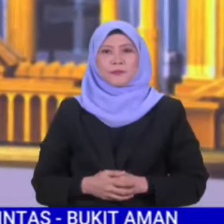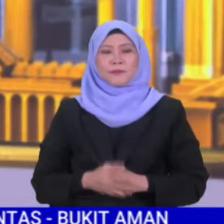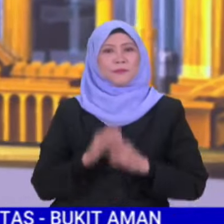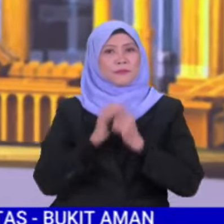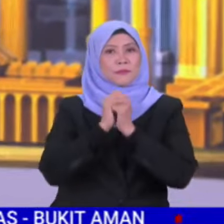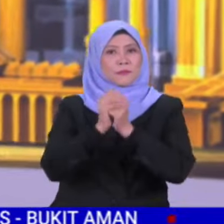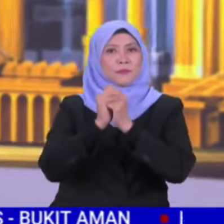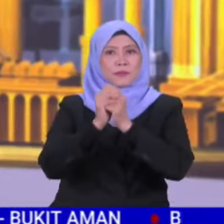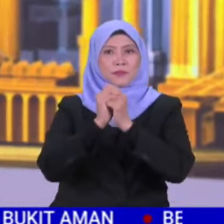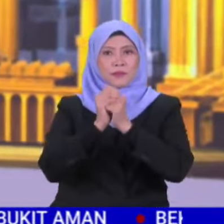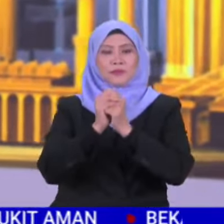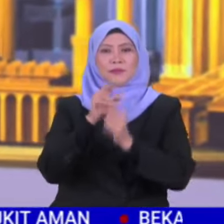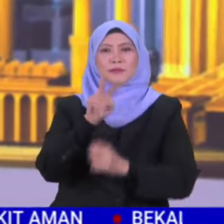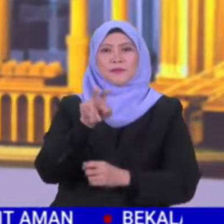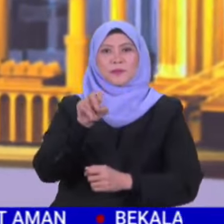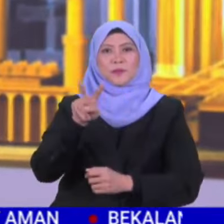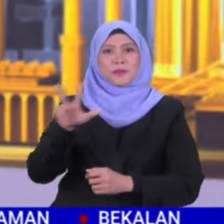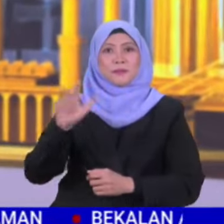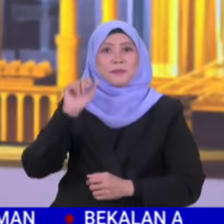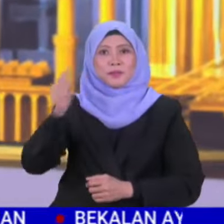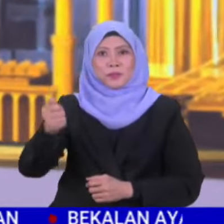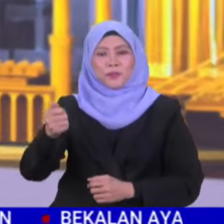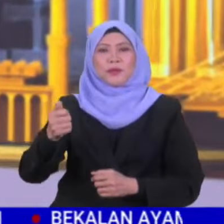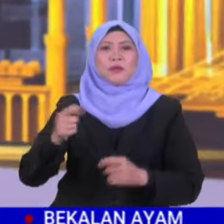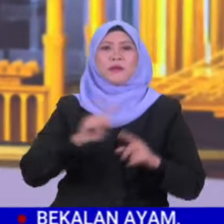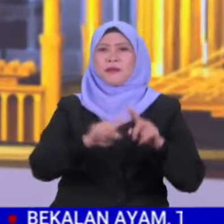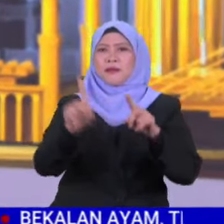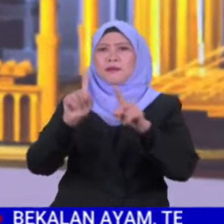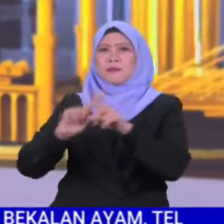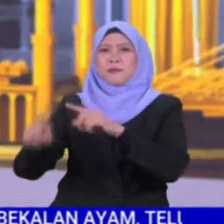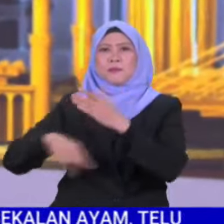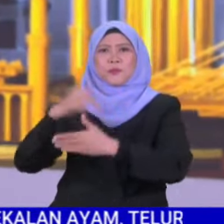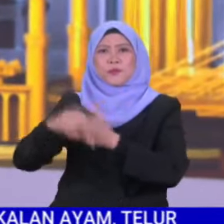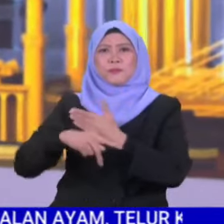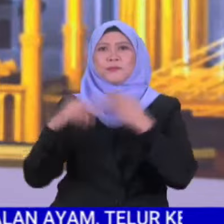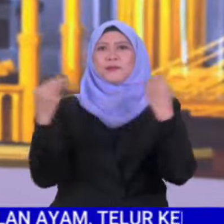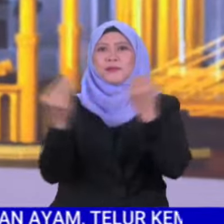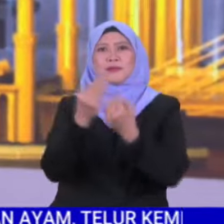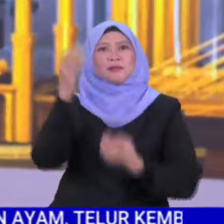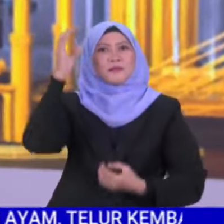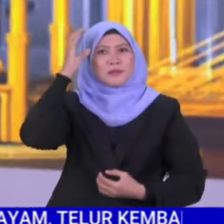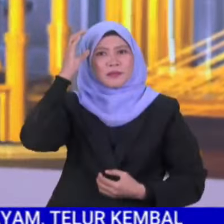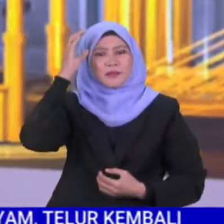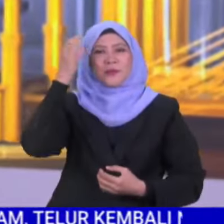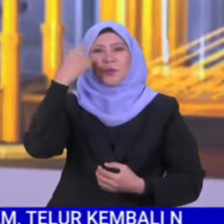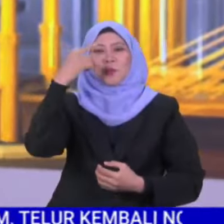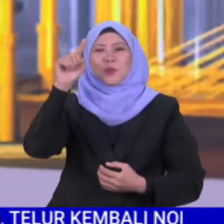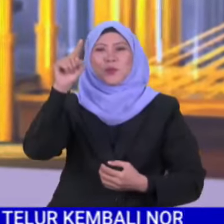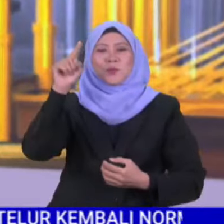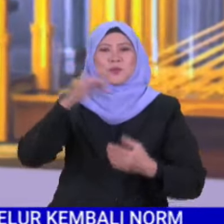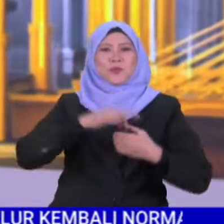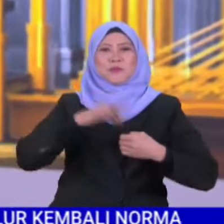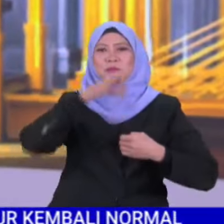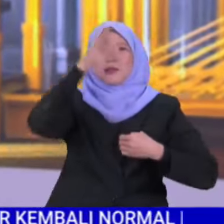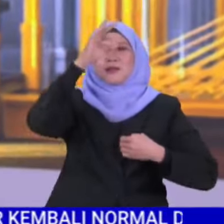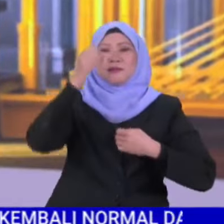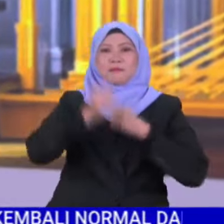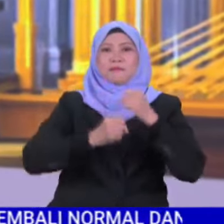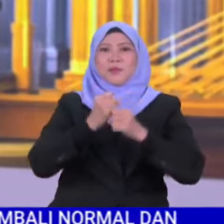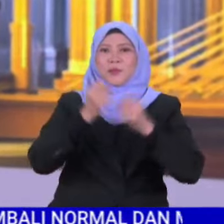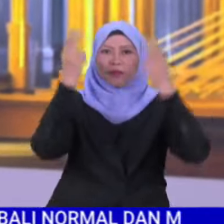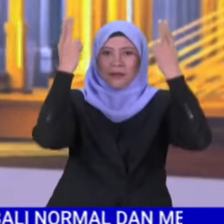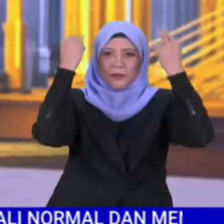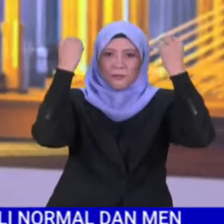Menjelang Tahun Baru Cina 2023 esok, pelbagai inisiatif dilakukan masyarakat Tionghoa bagi menyemarakkan semangat Tahun Arnab